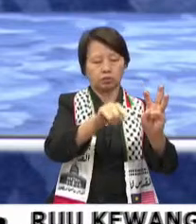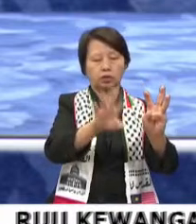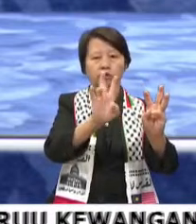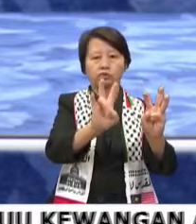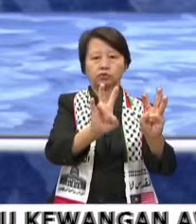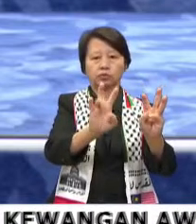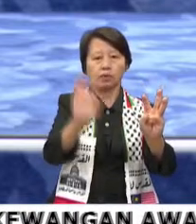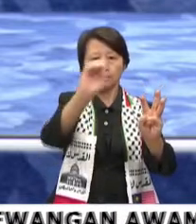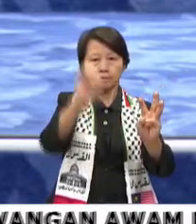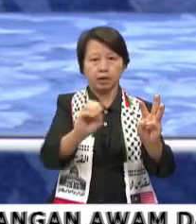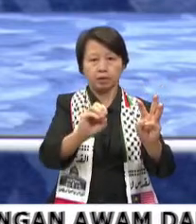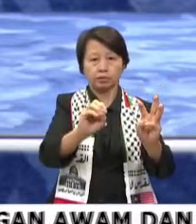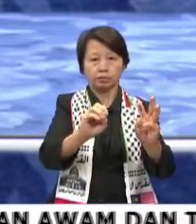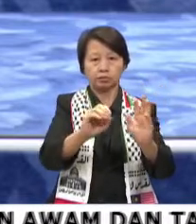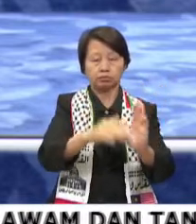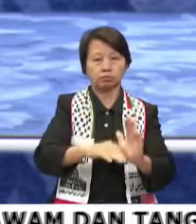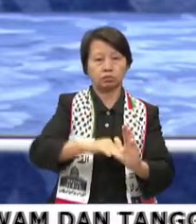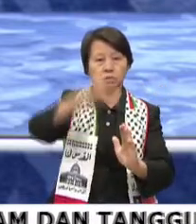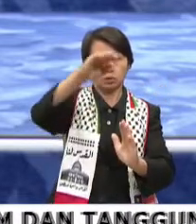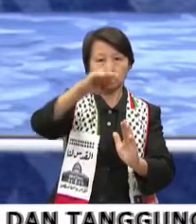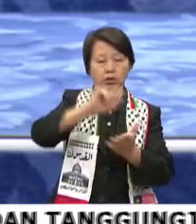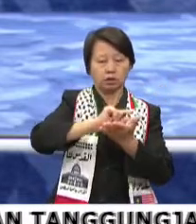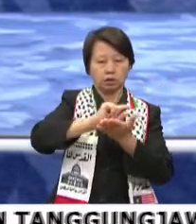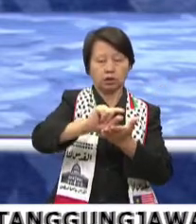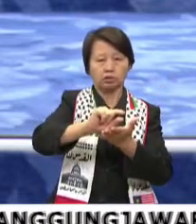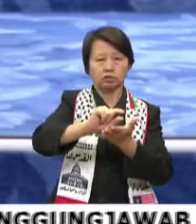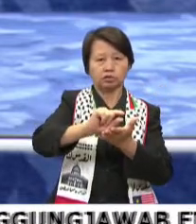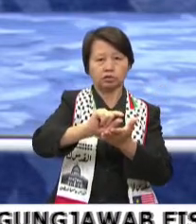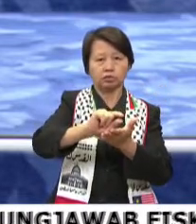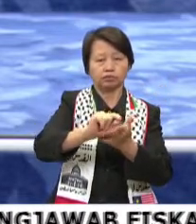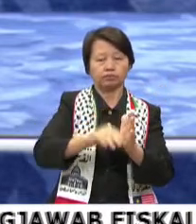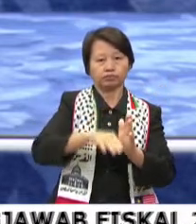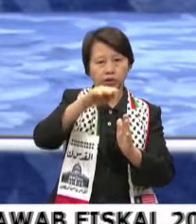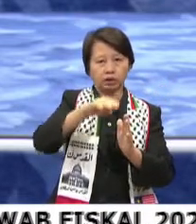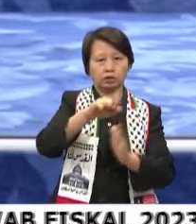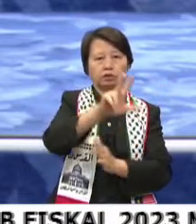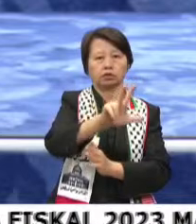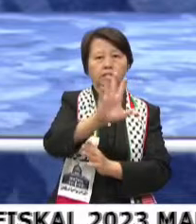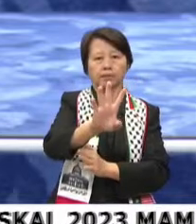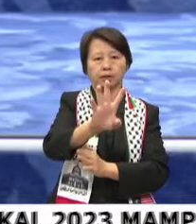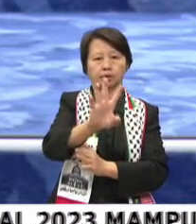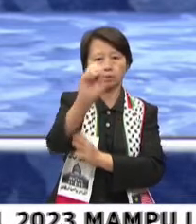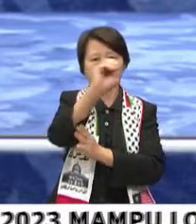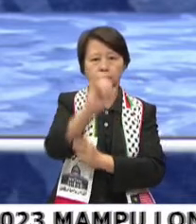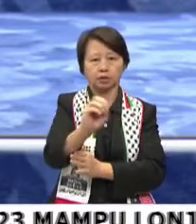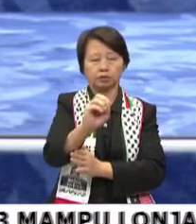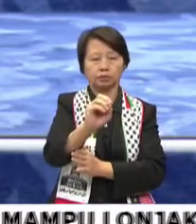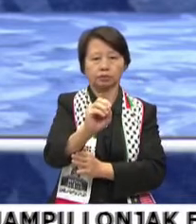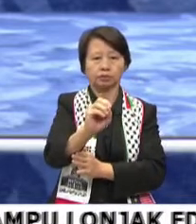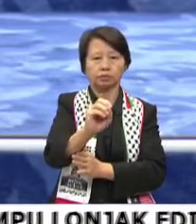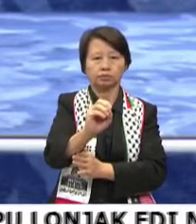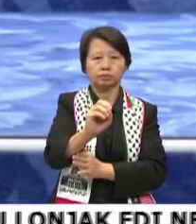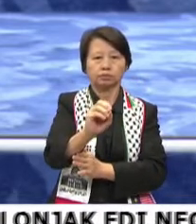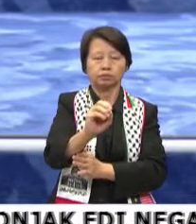6.7% ya kenaikan gaji nominal naik 34% ya Dan